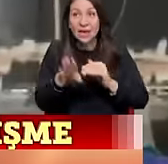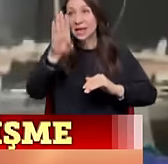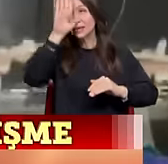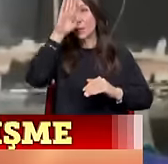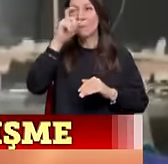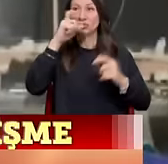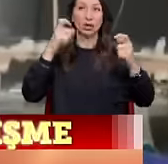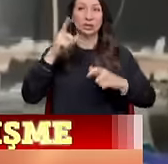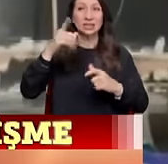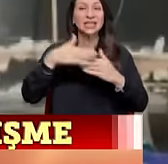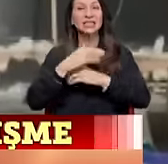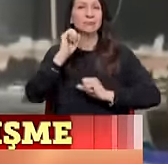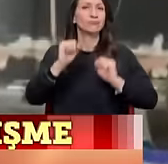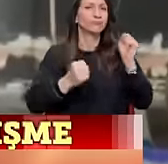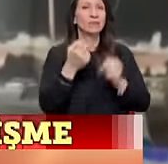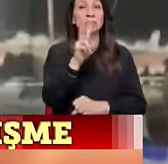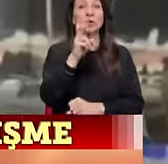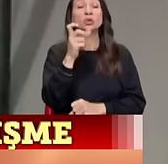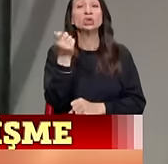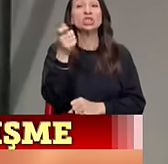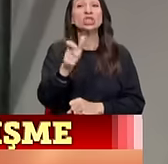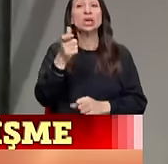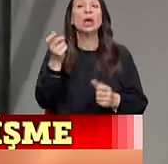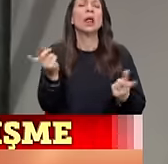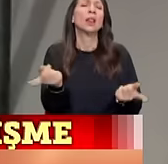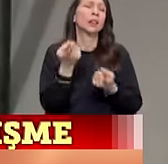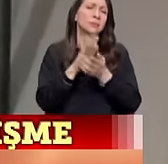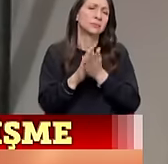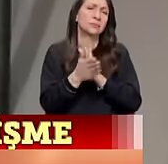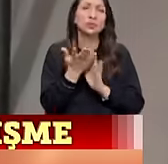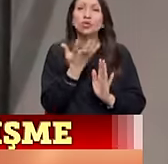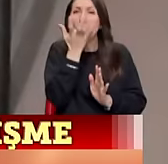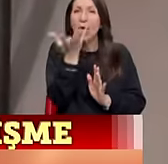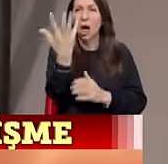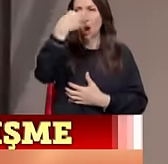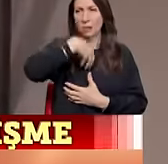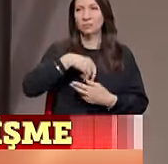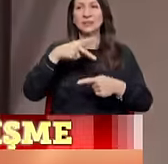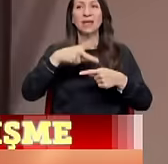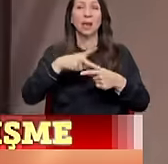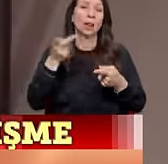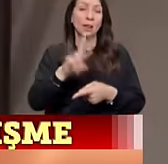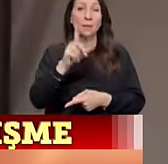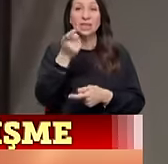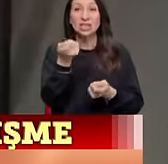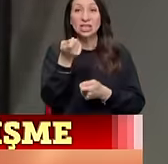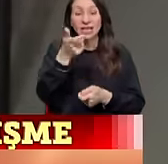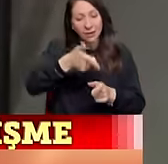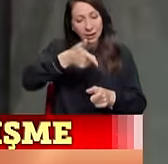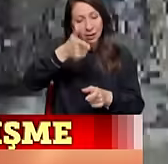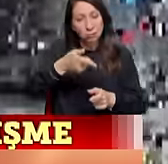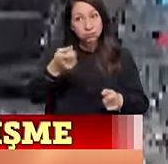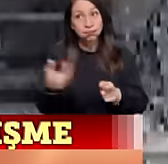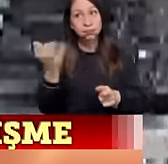İstanbul Beşiktaş'taki gece kulübünde 29 işçi alevlerden kaçamadı. Çoğu dumandan zehirlenerek can verdi. Bir işçi kaynak yaparken